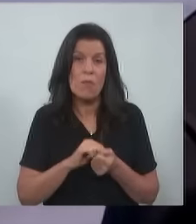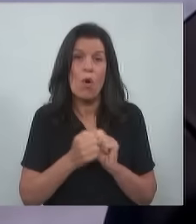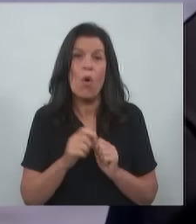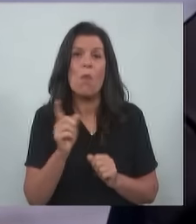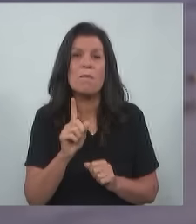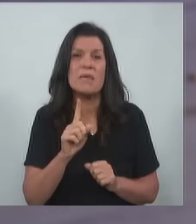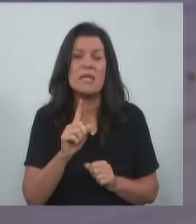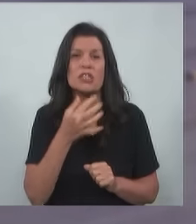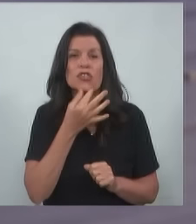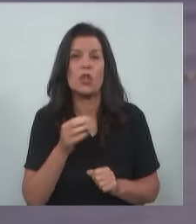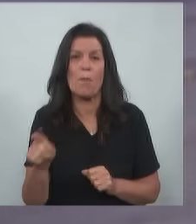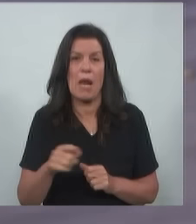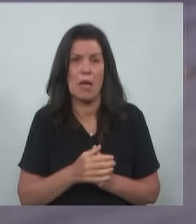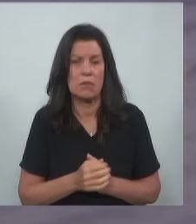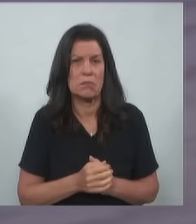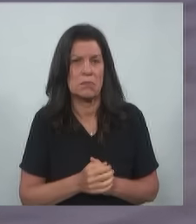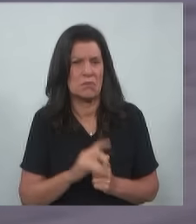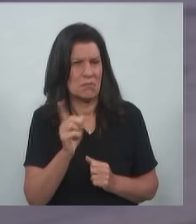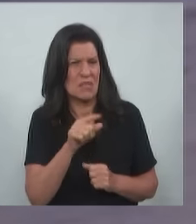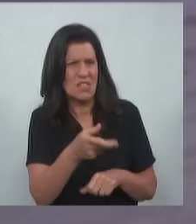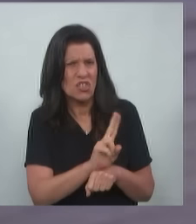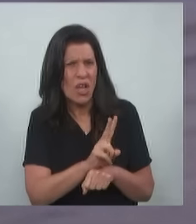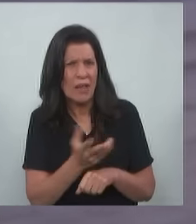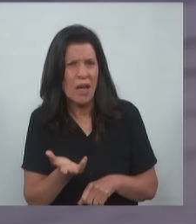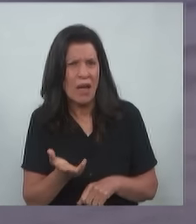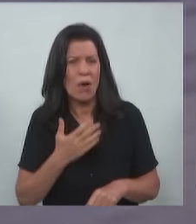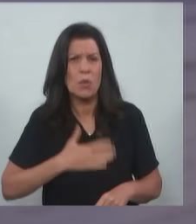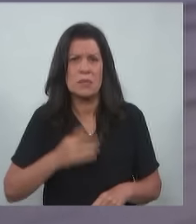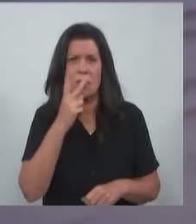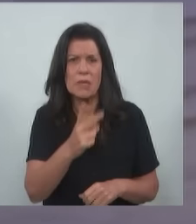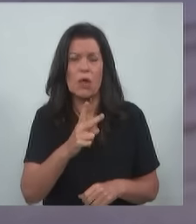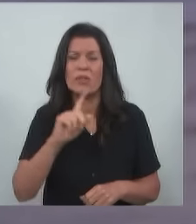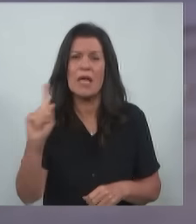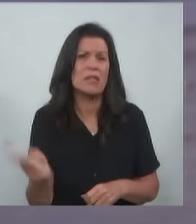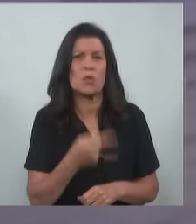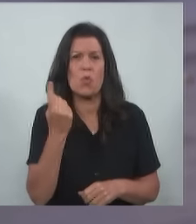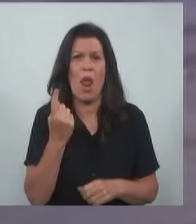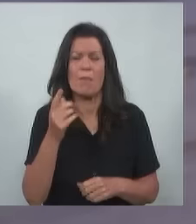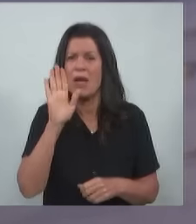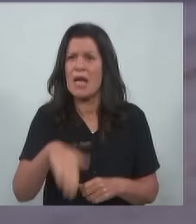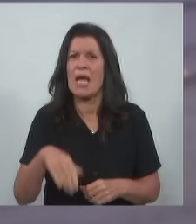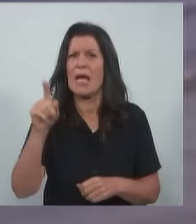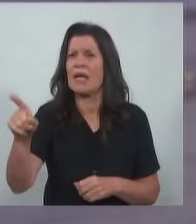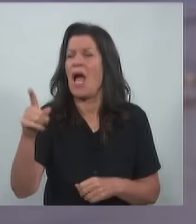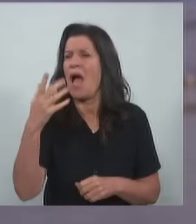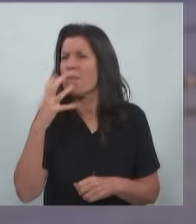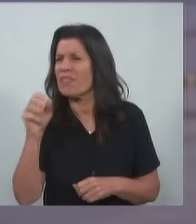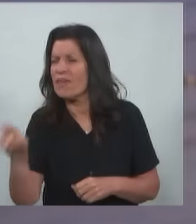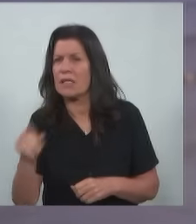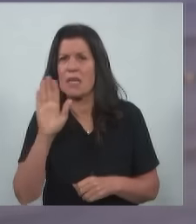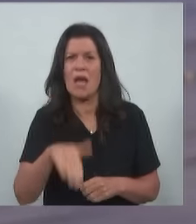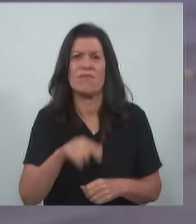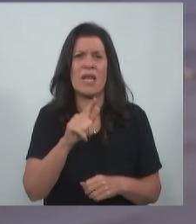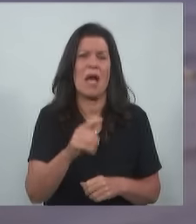שקר מוחלט. אנחנו רוצים לראות פה את הזוגות הצעירים מטבריה ומבית שען, או מאפולה או מבאר